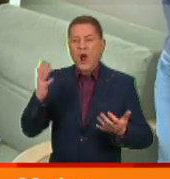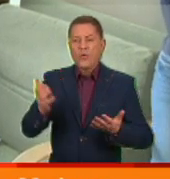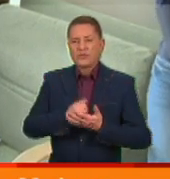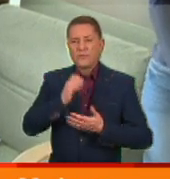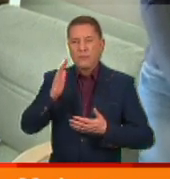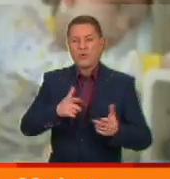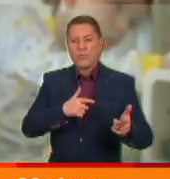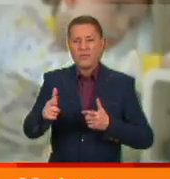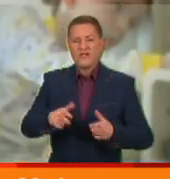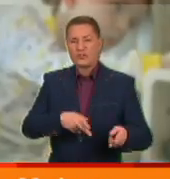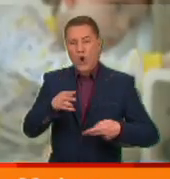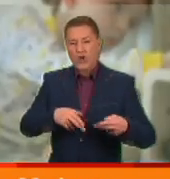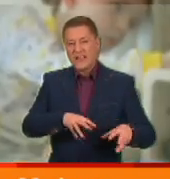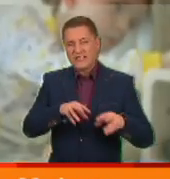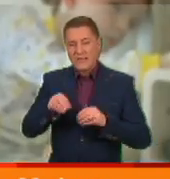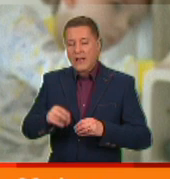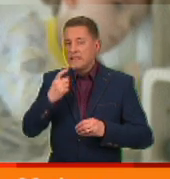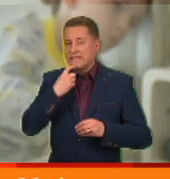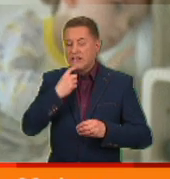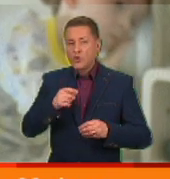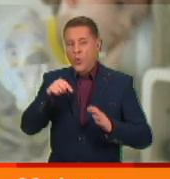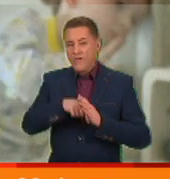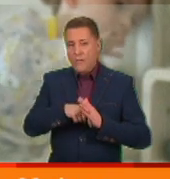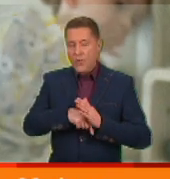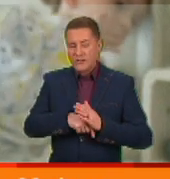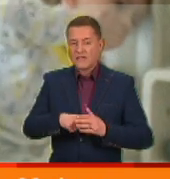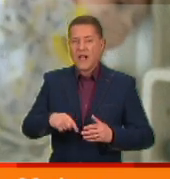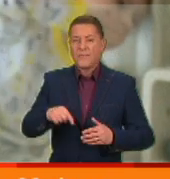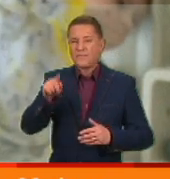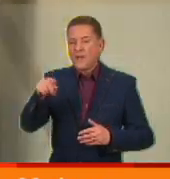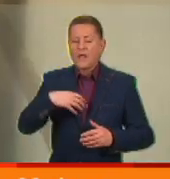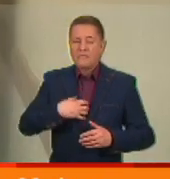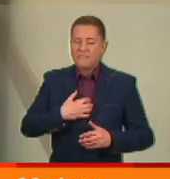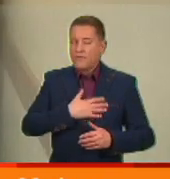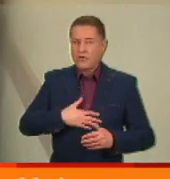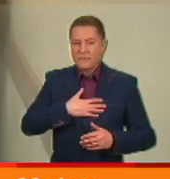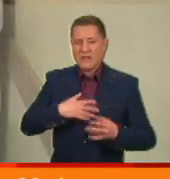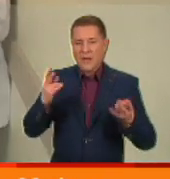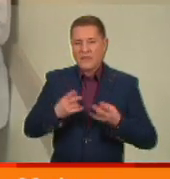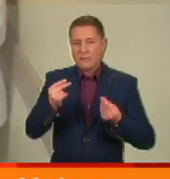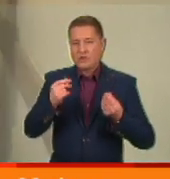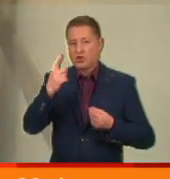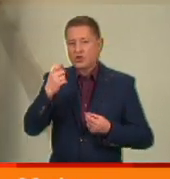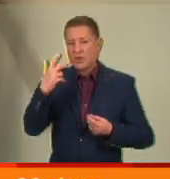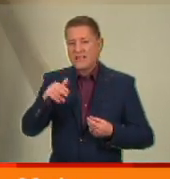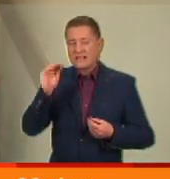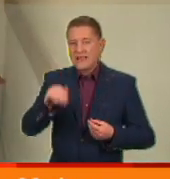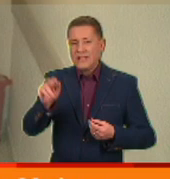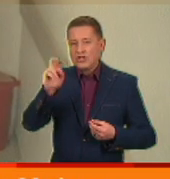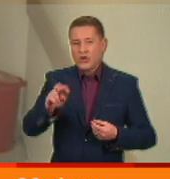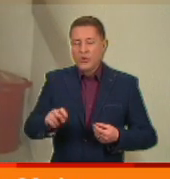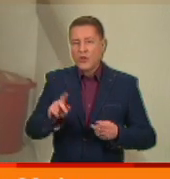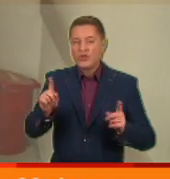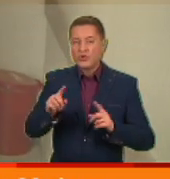кісткового мозку. Замість радіти, Карина в розпачі. Необхідної суми – 130 тисяч доларів, що їх за